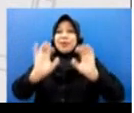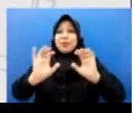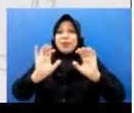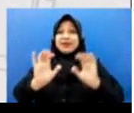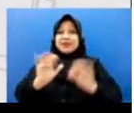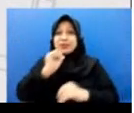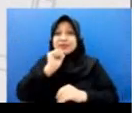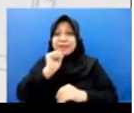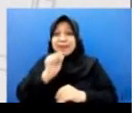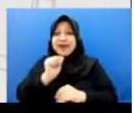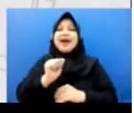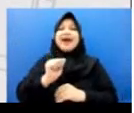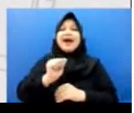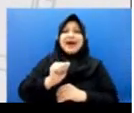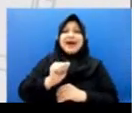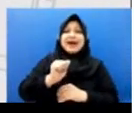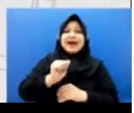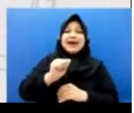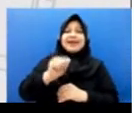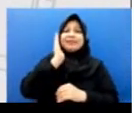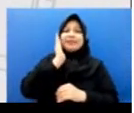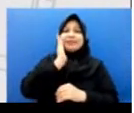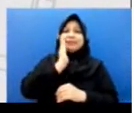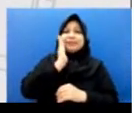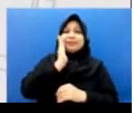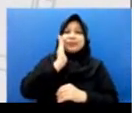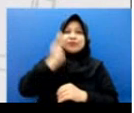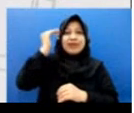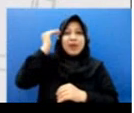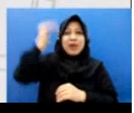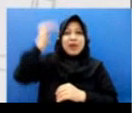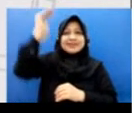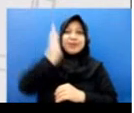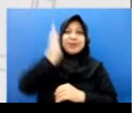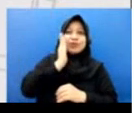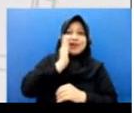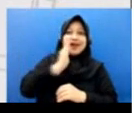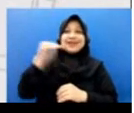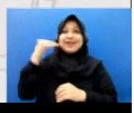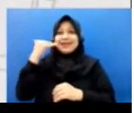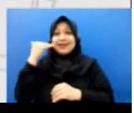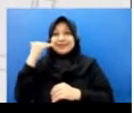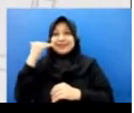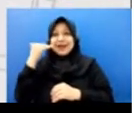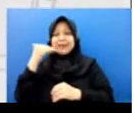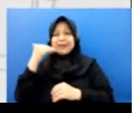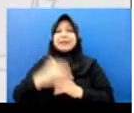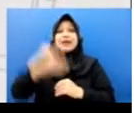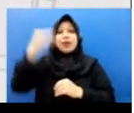Ada karakteristik yang khusus tentang mereka pada dewasa muda dan remaja,